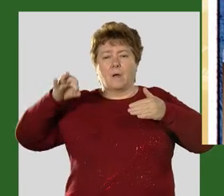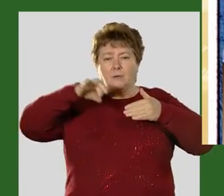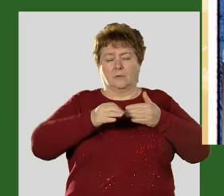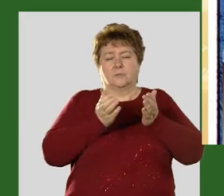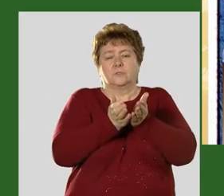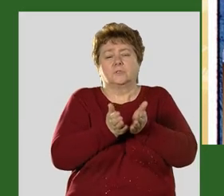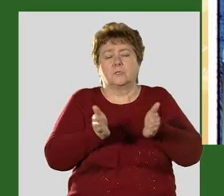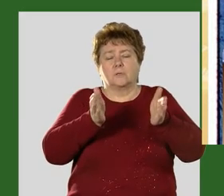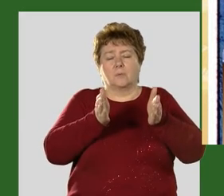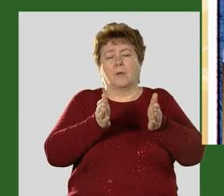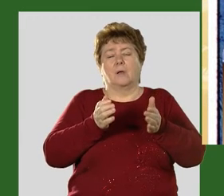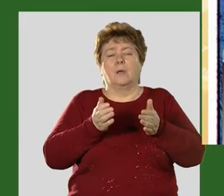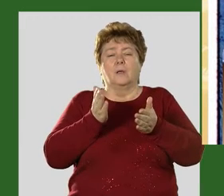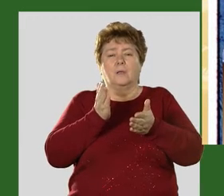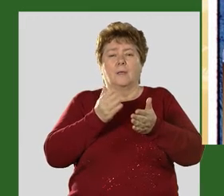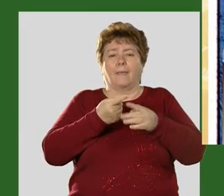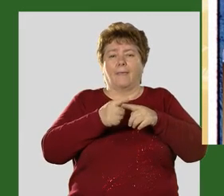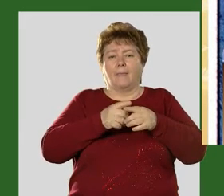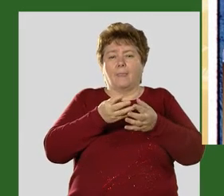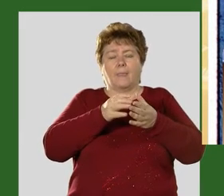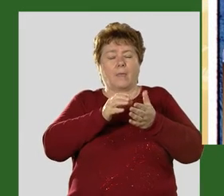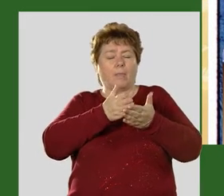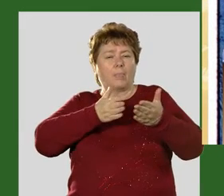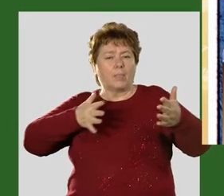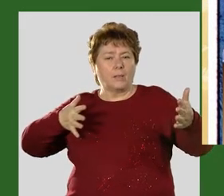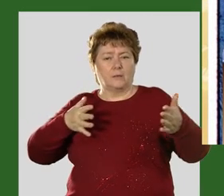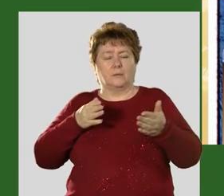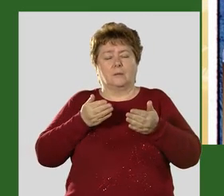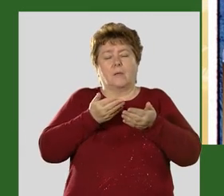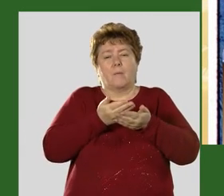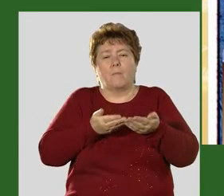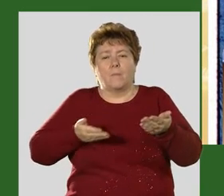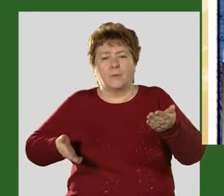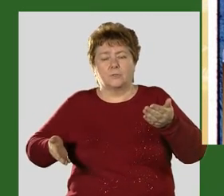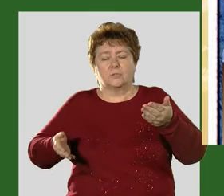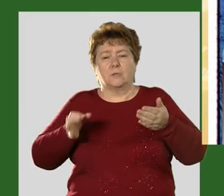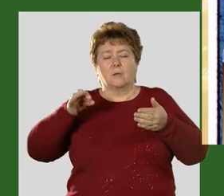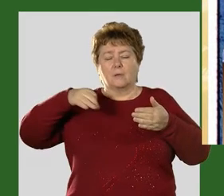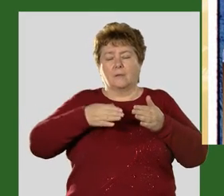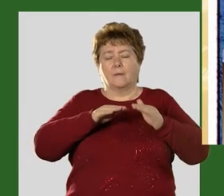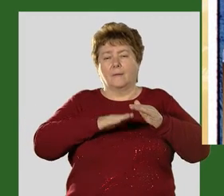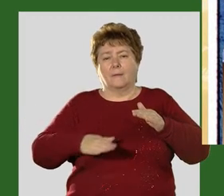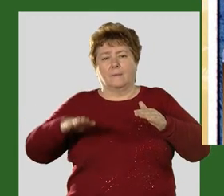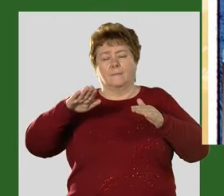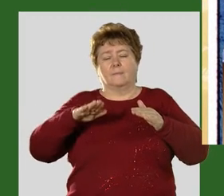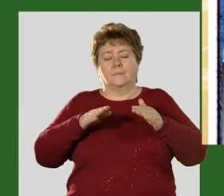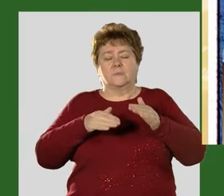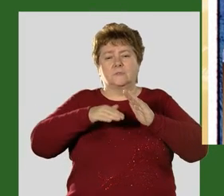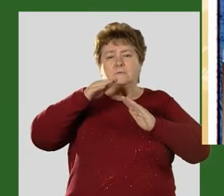океанические желоба. Это длинные узкие понижения дна океанов глубиной